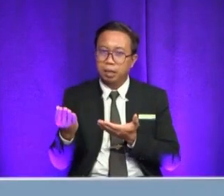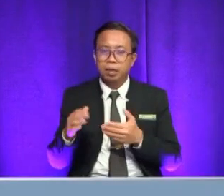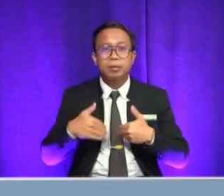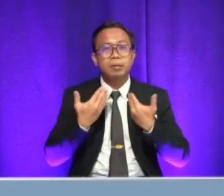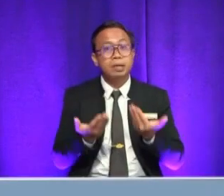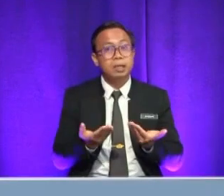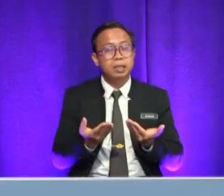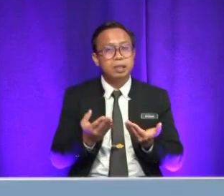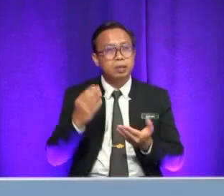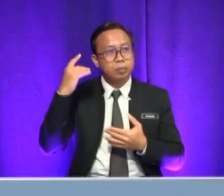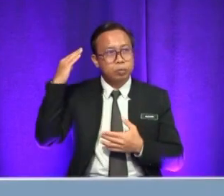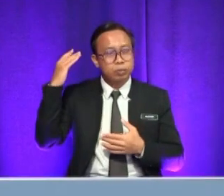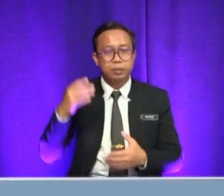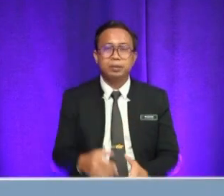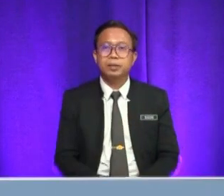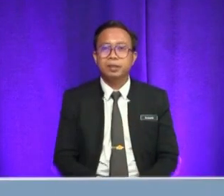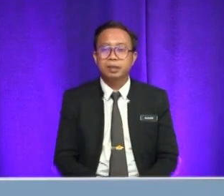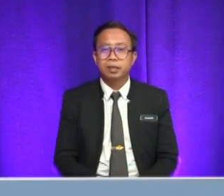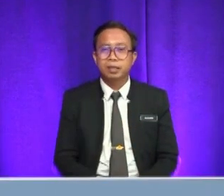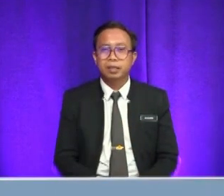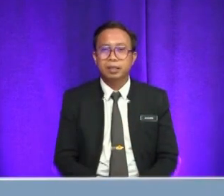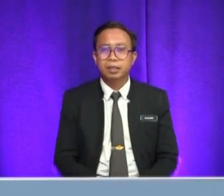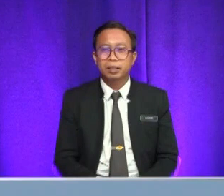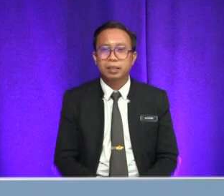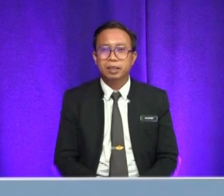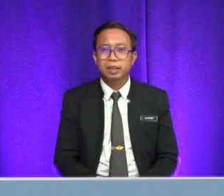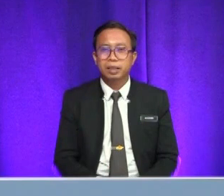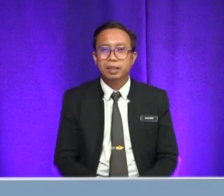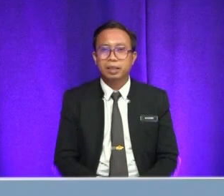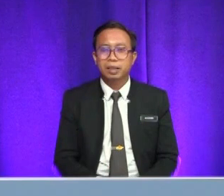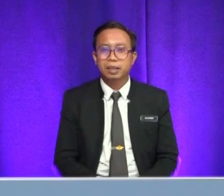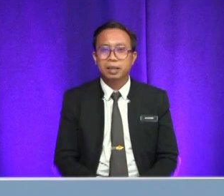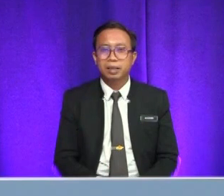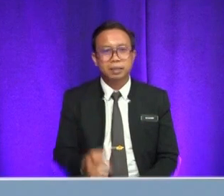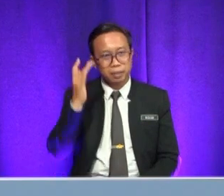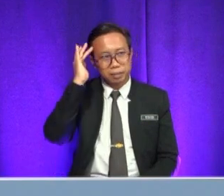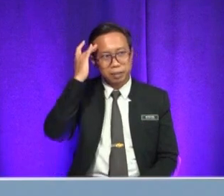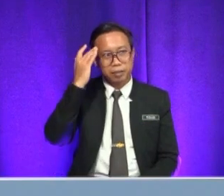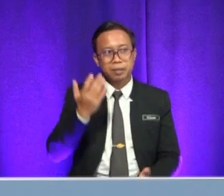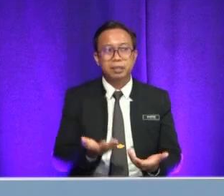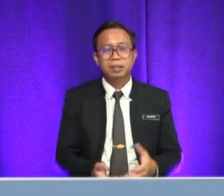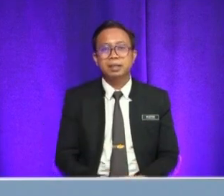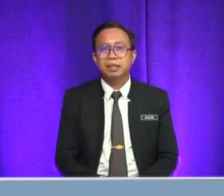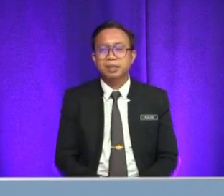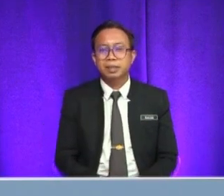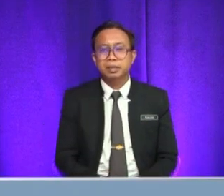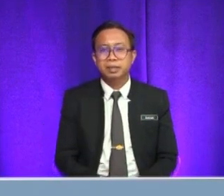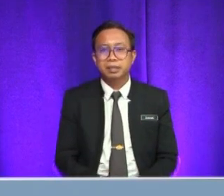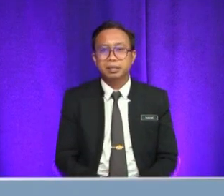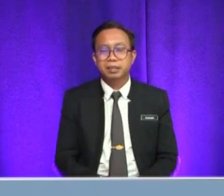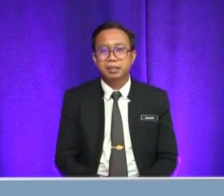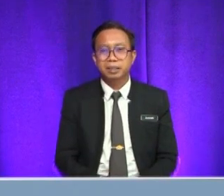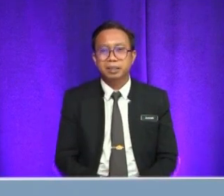Macam mana bunyi dia? Atau bunyinya kalau barang tak dibayar? Tak tahu nak bunyi. Tahu. Tak tahu. Sikit je. Sikit je bunyi dia.